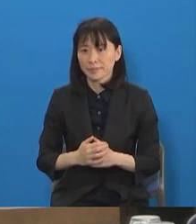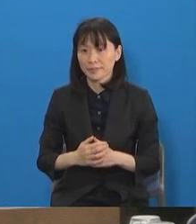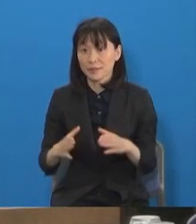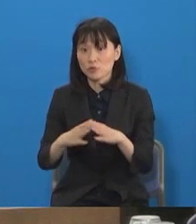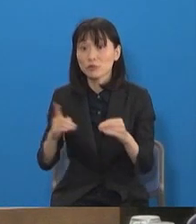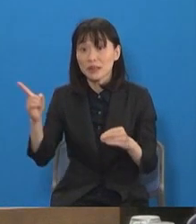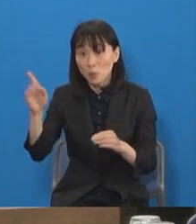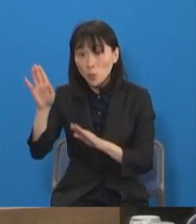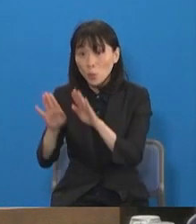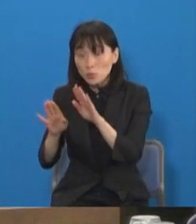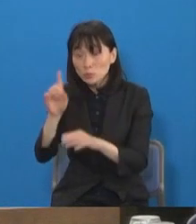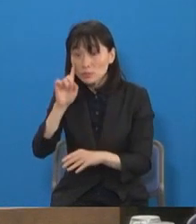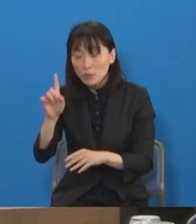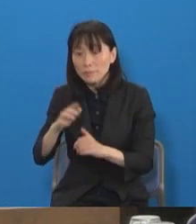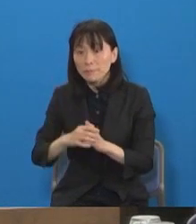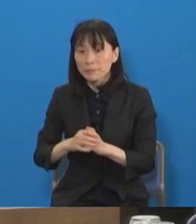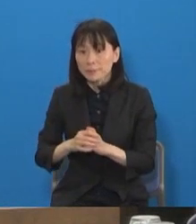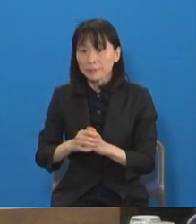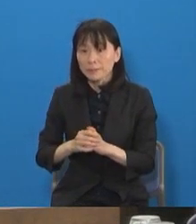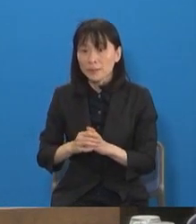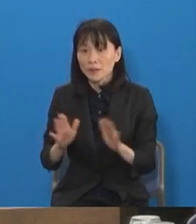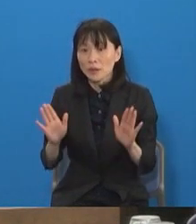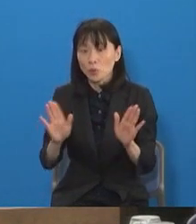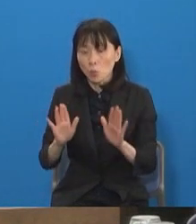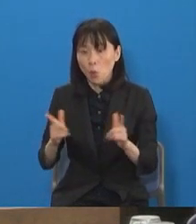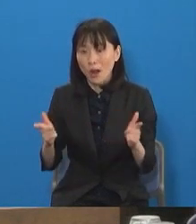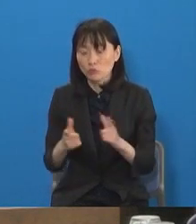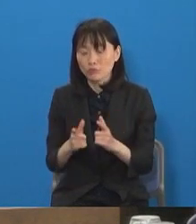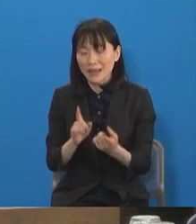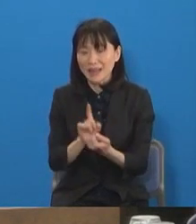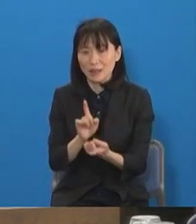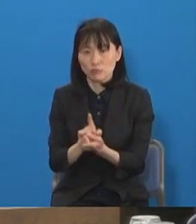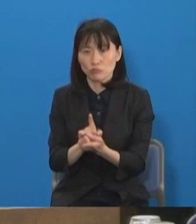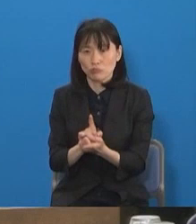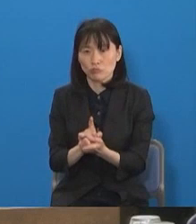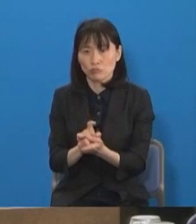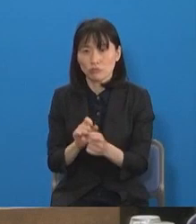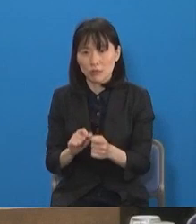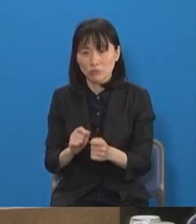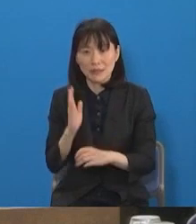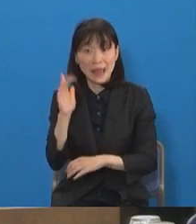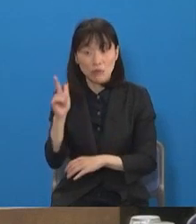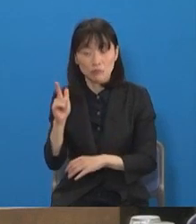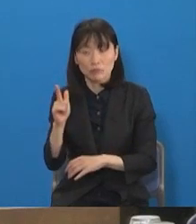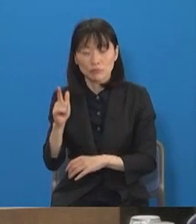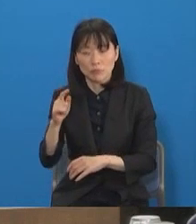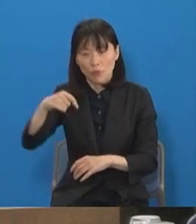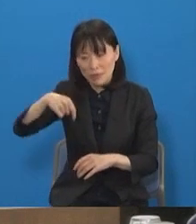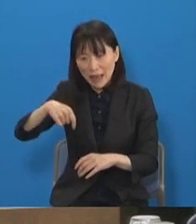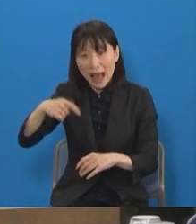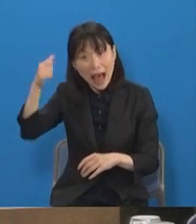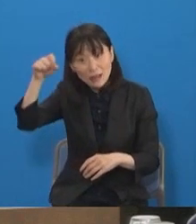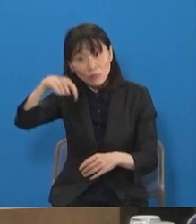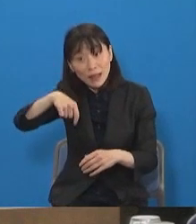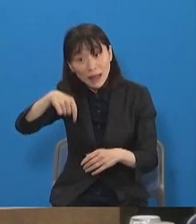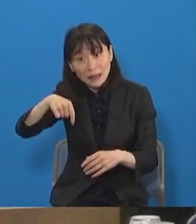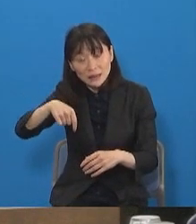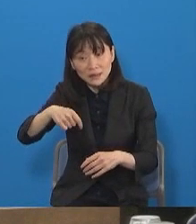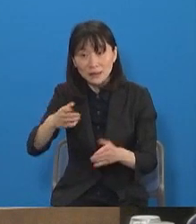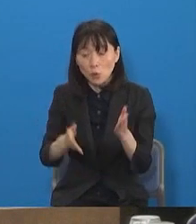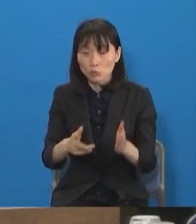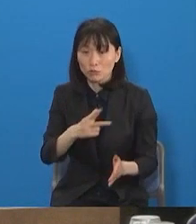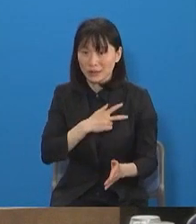国の動向として、少子化対策の強化に向けた政府のたたき台の中に、保育